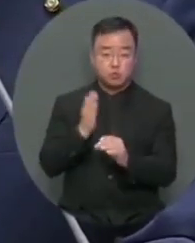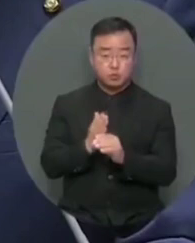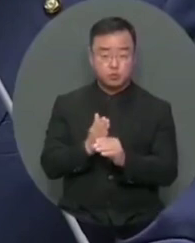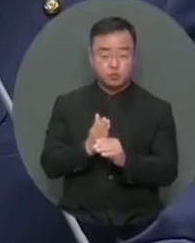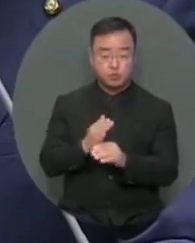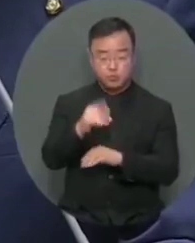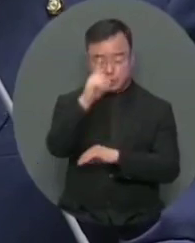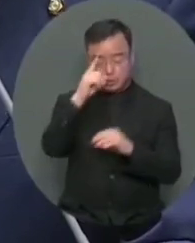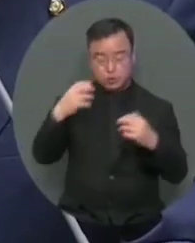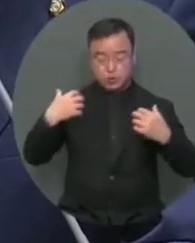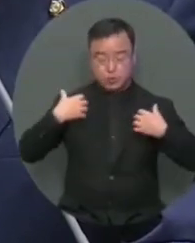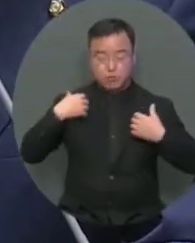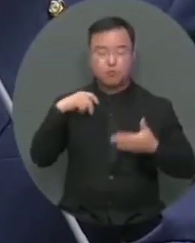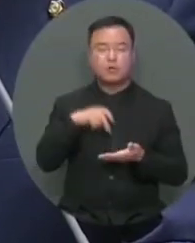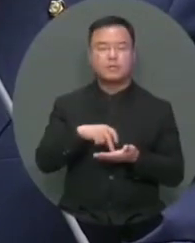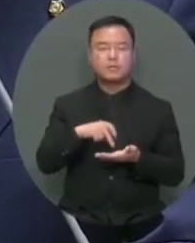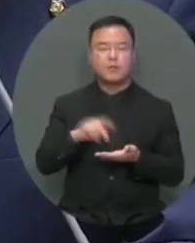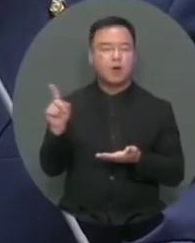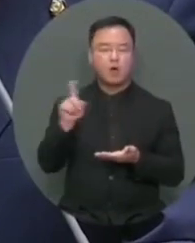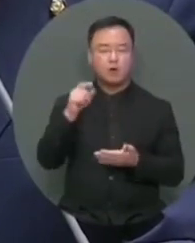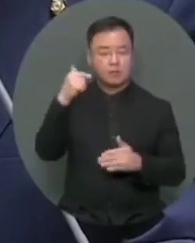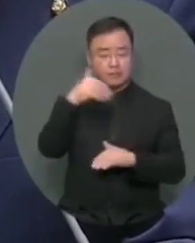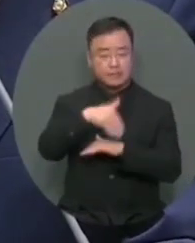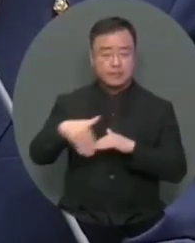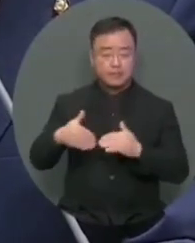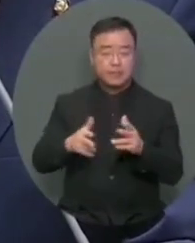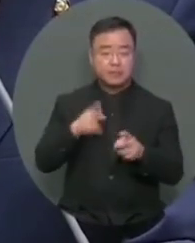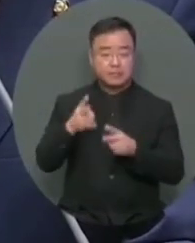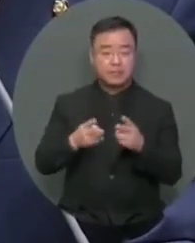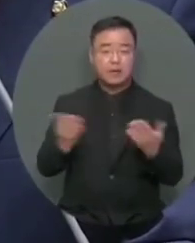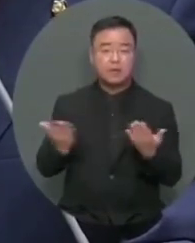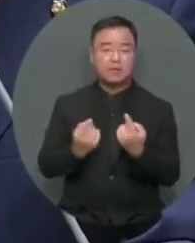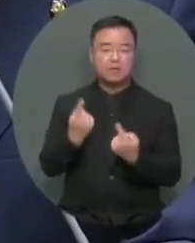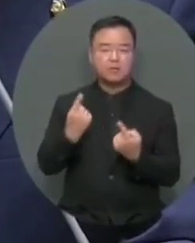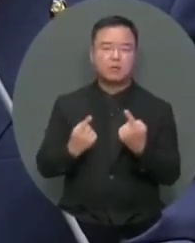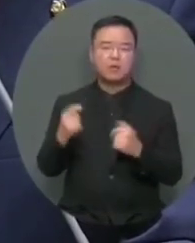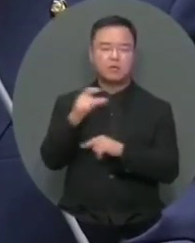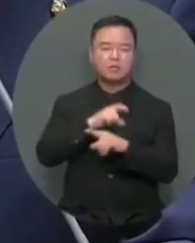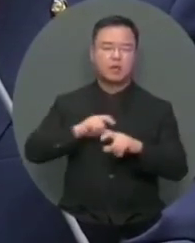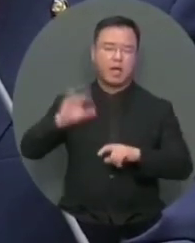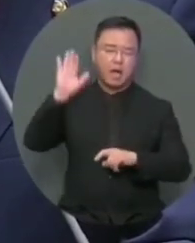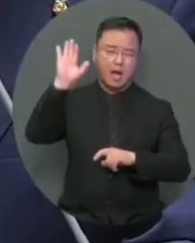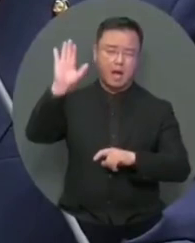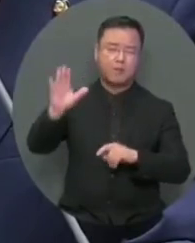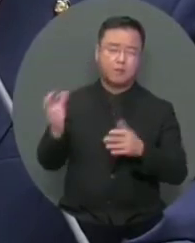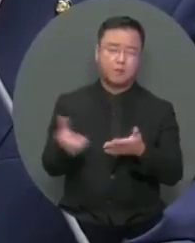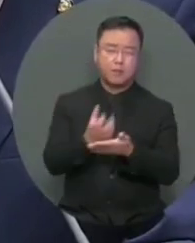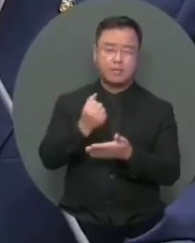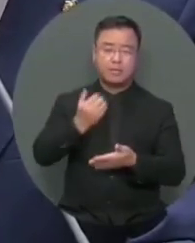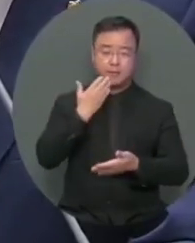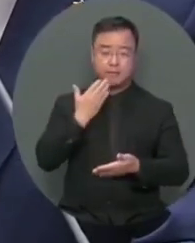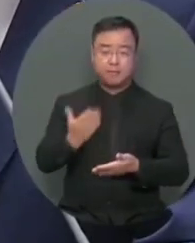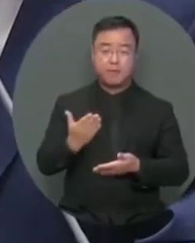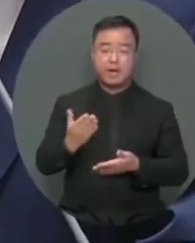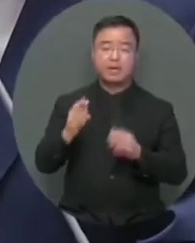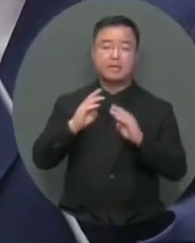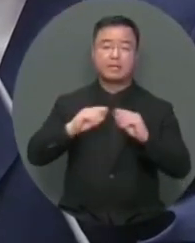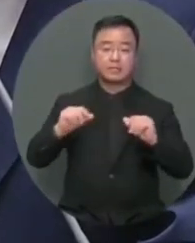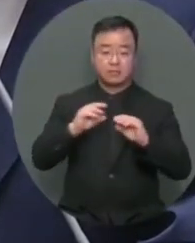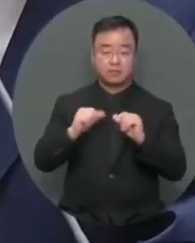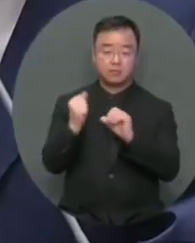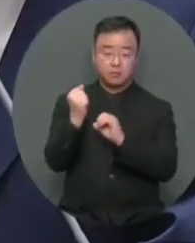정부로서도 어떤 프로젝트보다도 이 새만금의 광활한 앞으로의 저희가 확보할 수 있는 이런 토지를